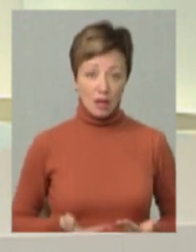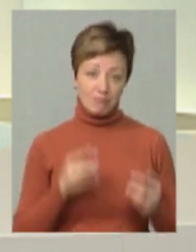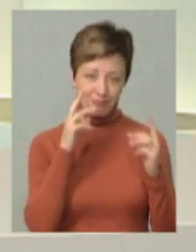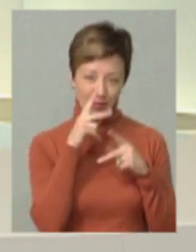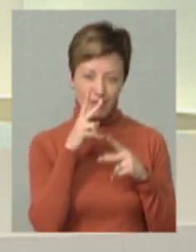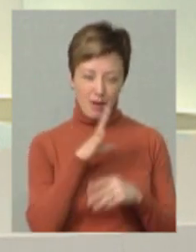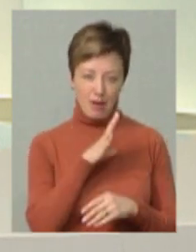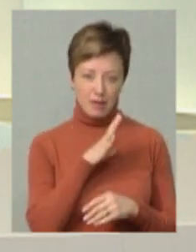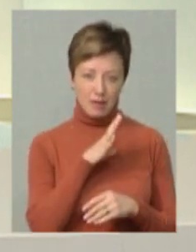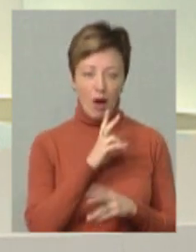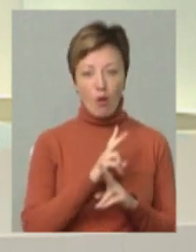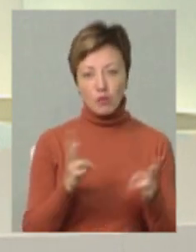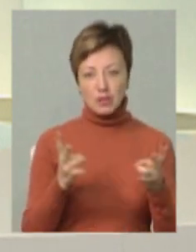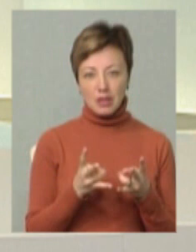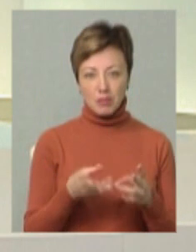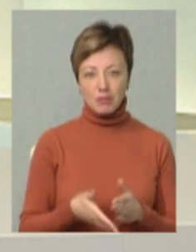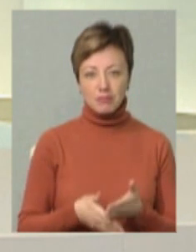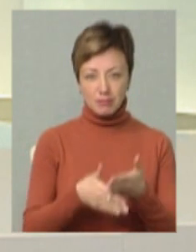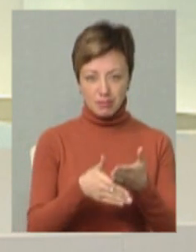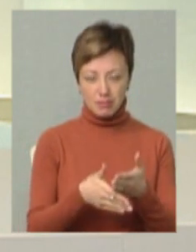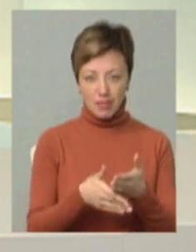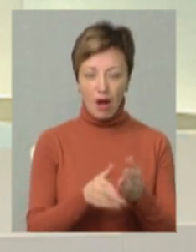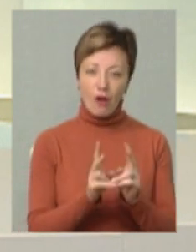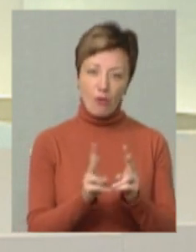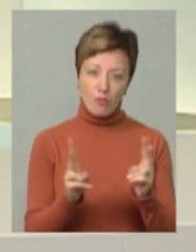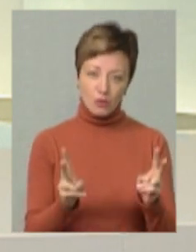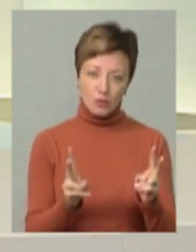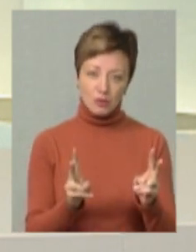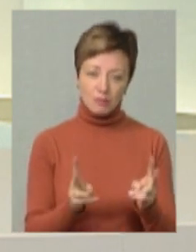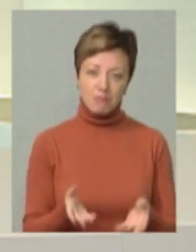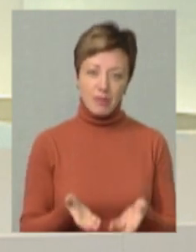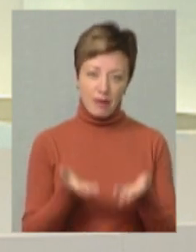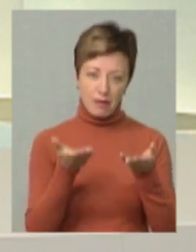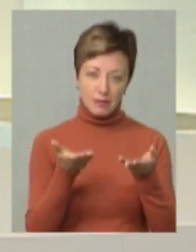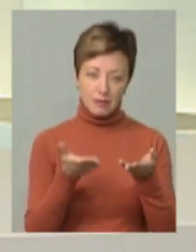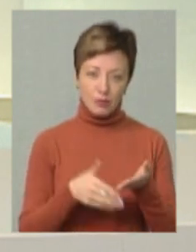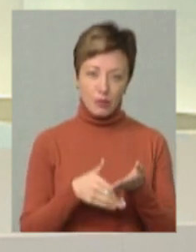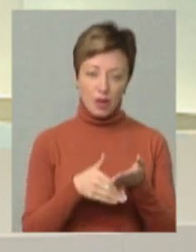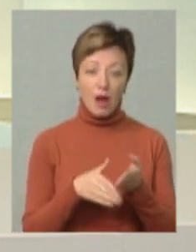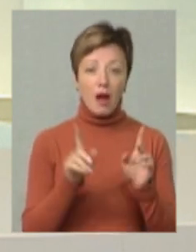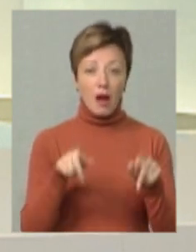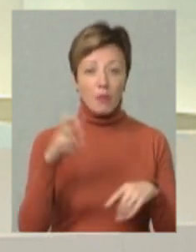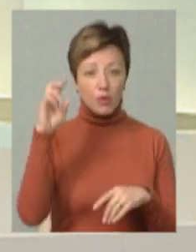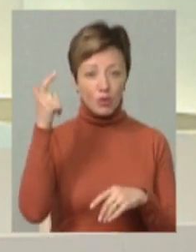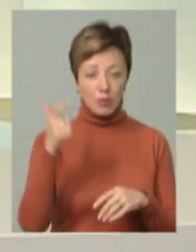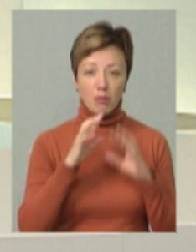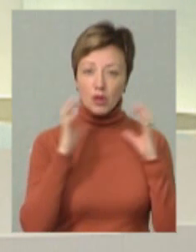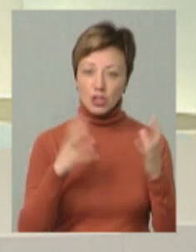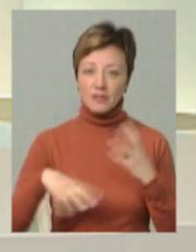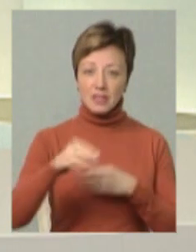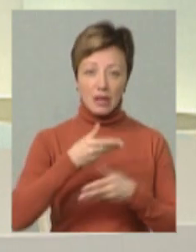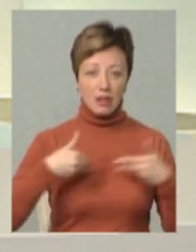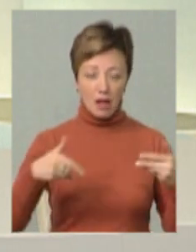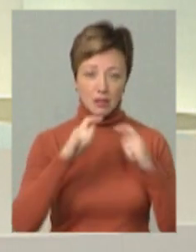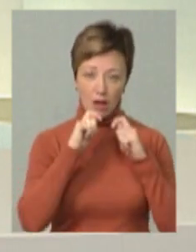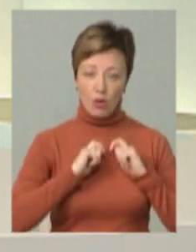спотикається. Комусь треба дати руку допомоги, а комусь допомогти піднятися. Тому хай Господь береже усіх нас,